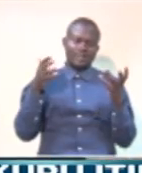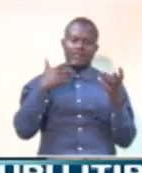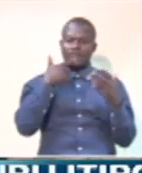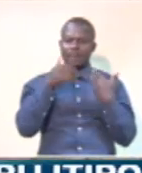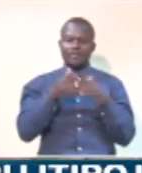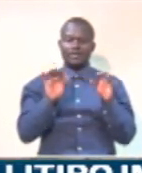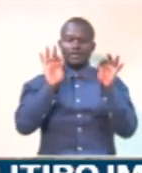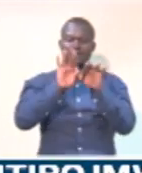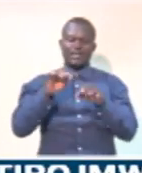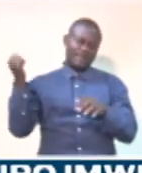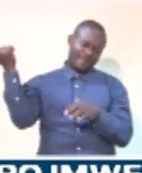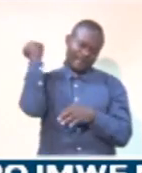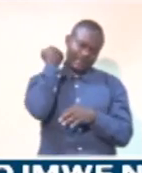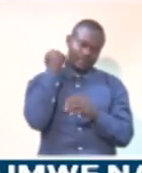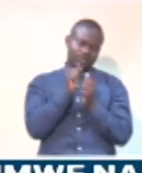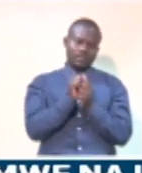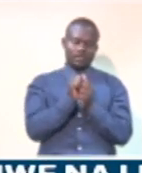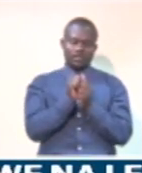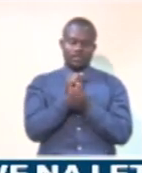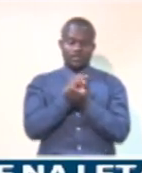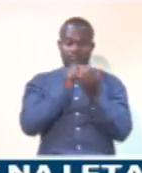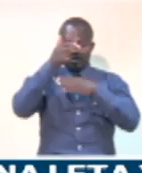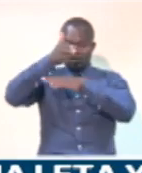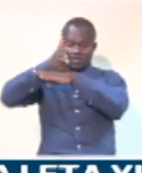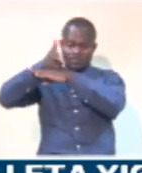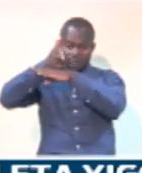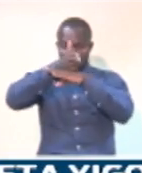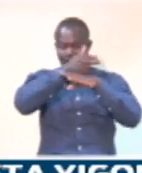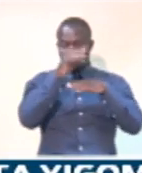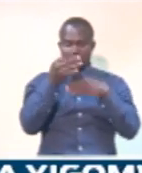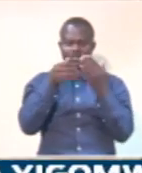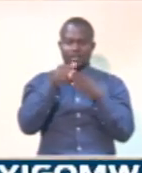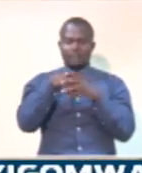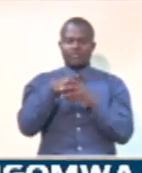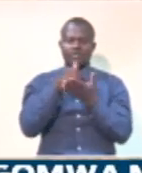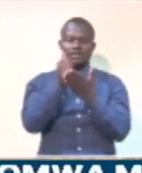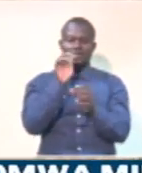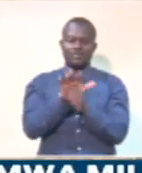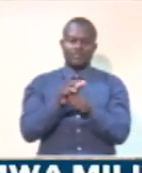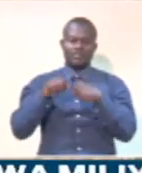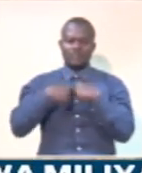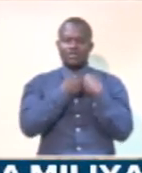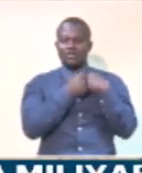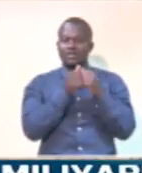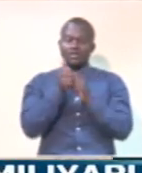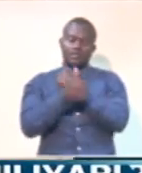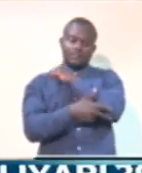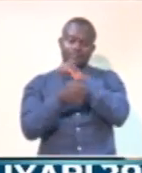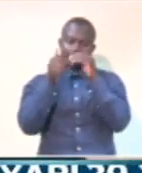yangombwa akaba gutera icyuma. Kamera eshatu zireba mu byerekezo bitatu bitandukanye ziri mu byafashije cyane mu guhangana n'ubu